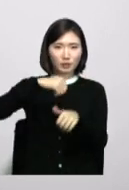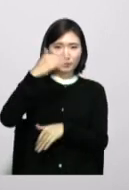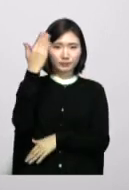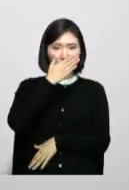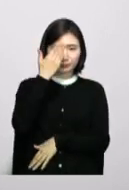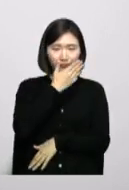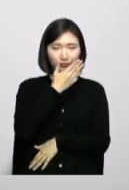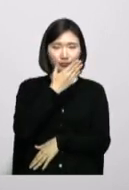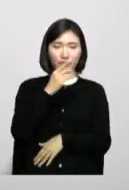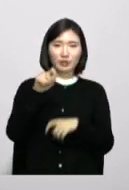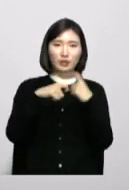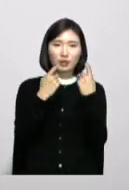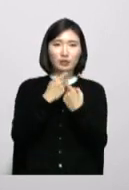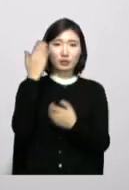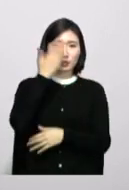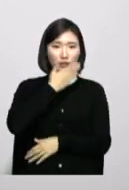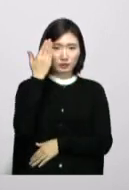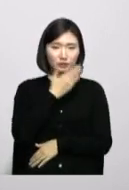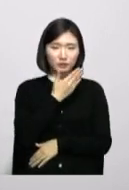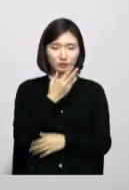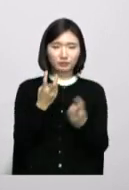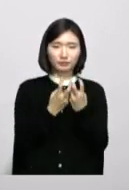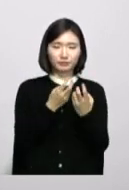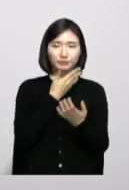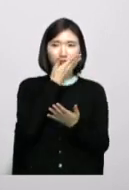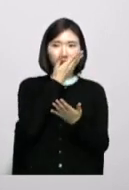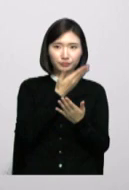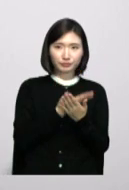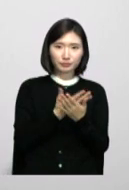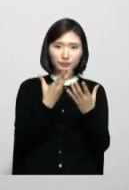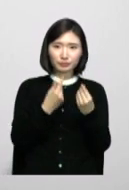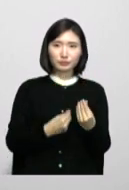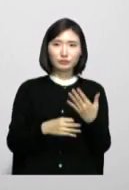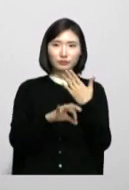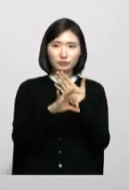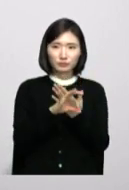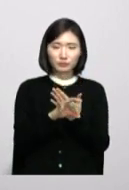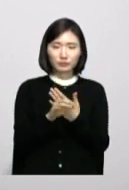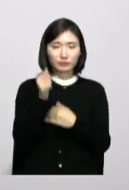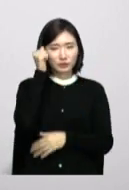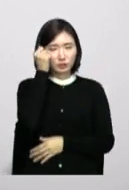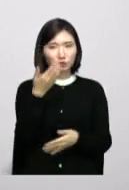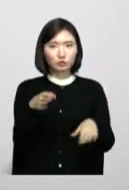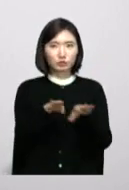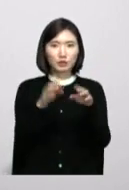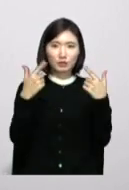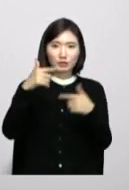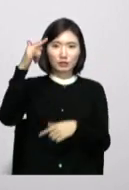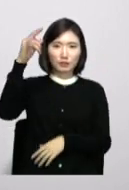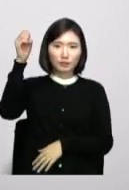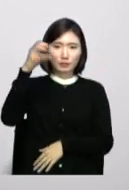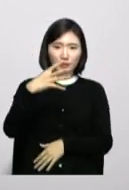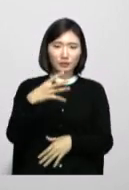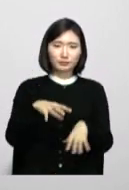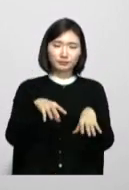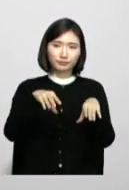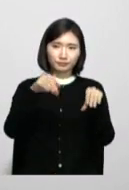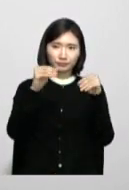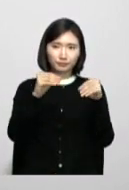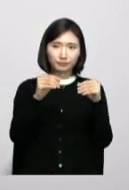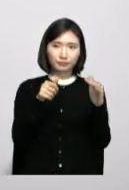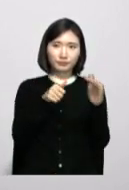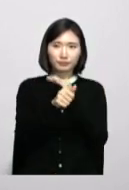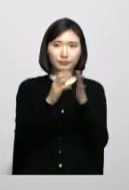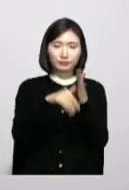개인의 위생 청결이 하는 방법 그런 방법 방 중요합니다 예를 들면 뭐 침구류 같은 거는 항상 햇볕에 말리는 방법을 쓰고요